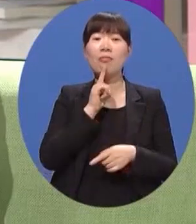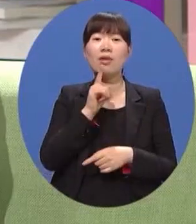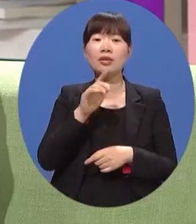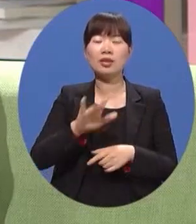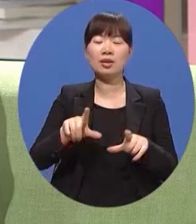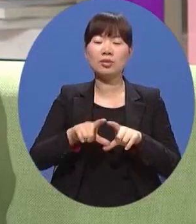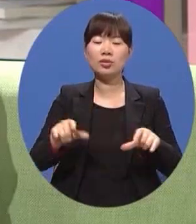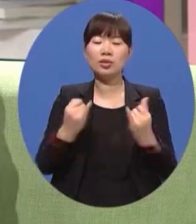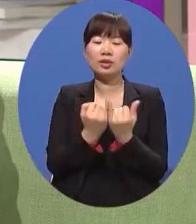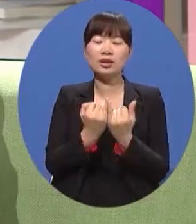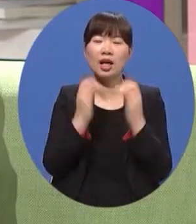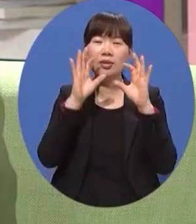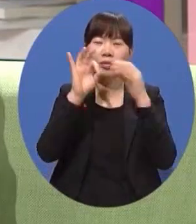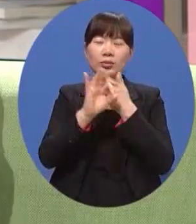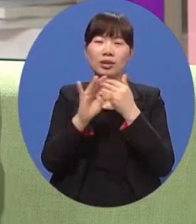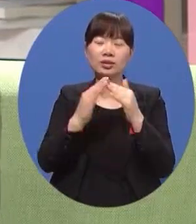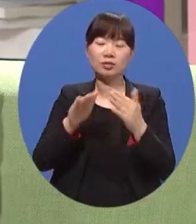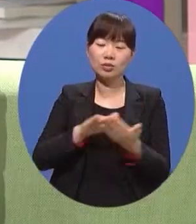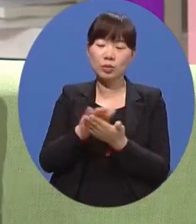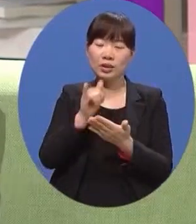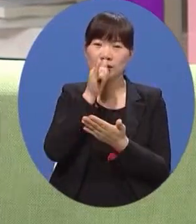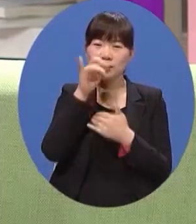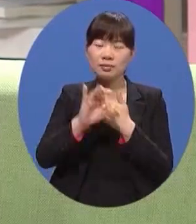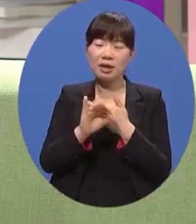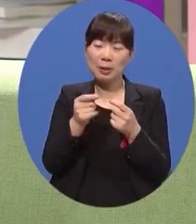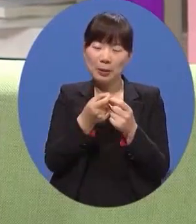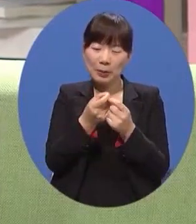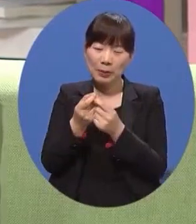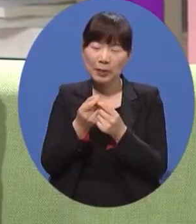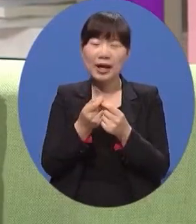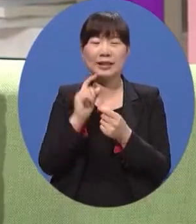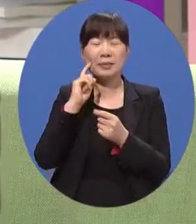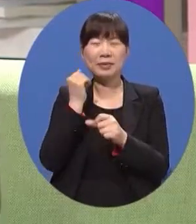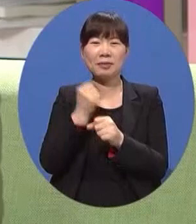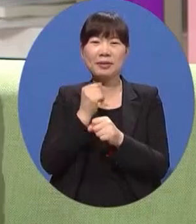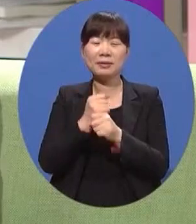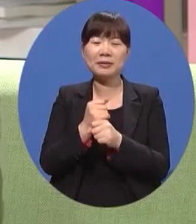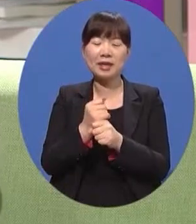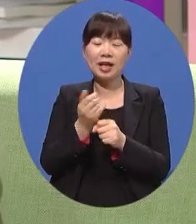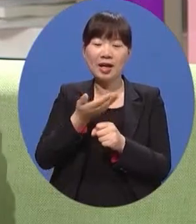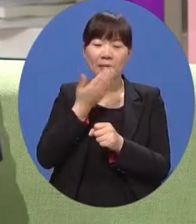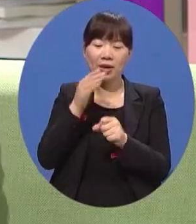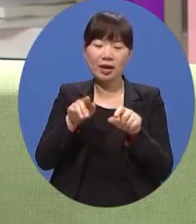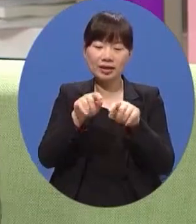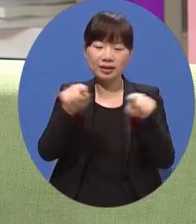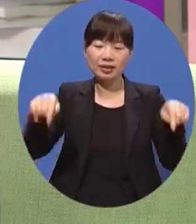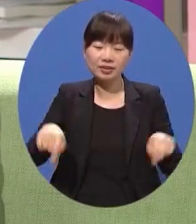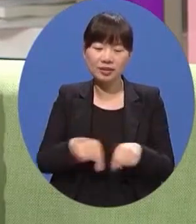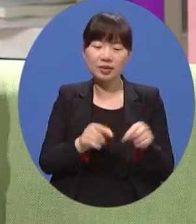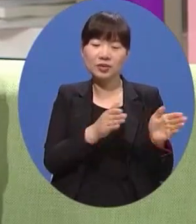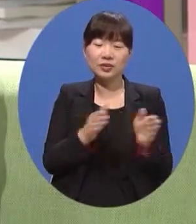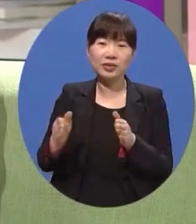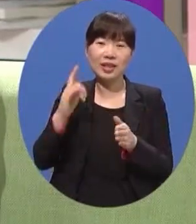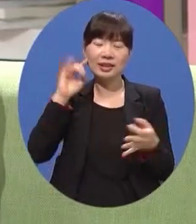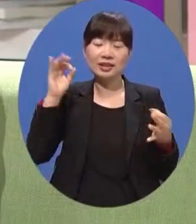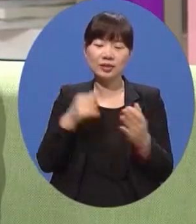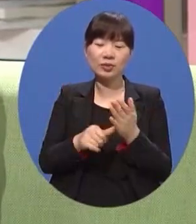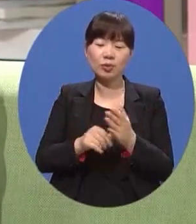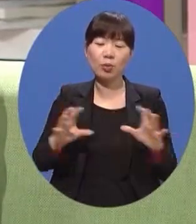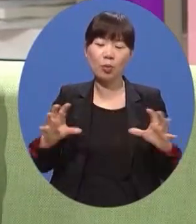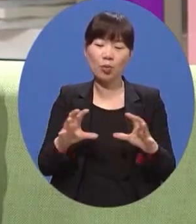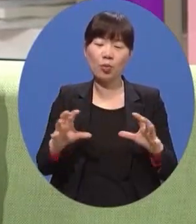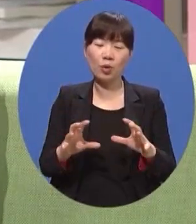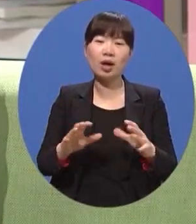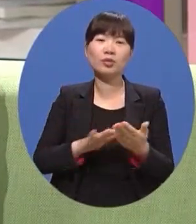보통의 여자애들은 이 집놀이가 있으면요 아주 아기자기하게 꾸미고 이렇게 식탁도 차리고 이렇게 인형들 이렇게 모아놓고 되게 이런